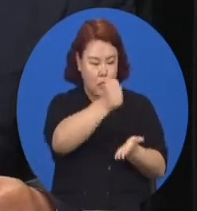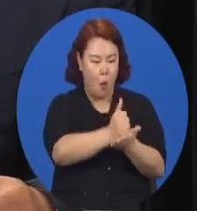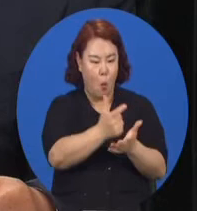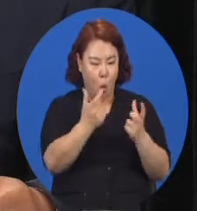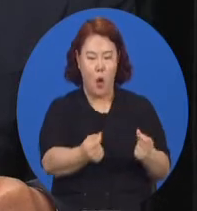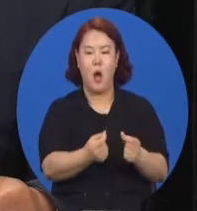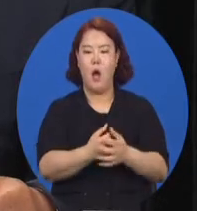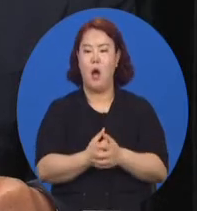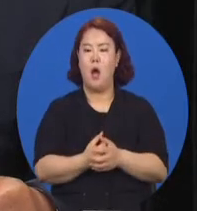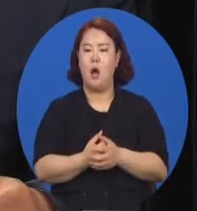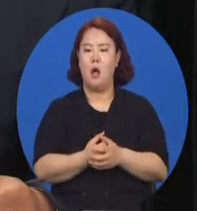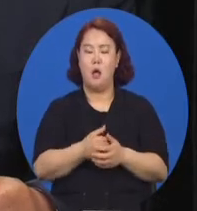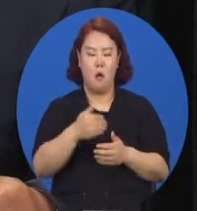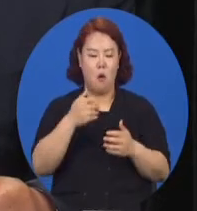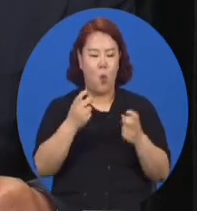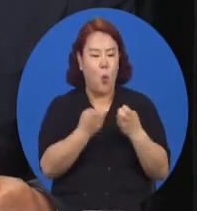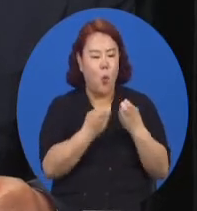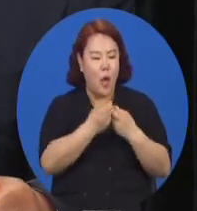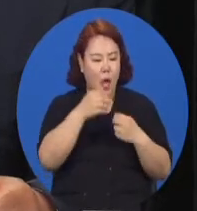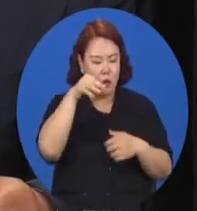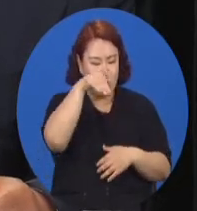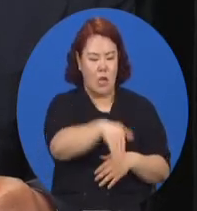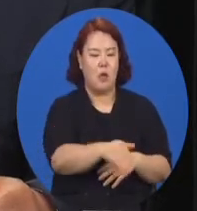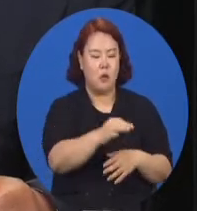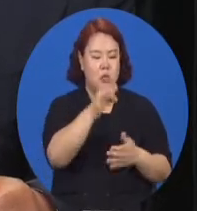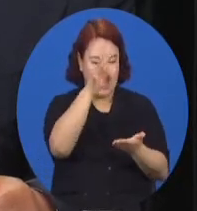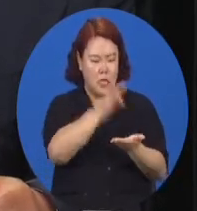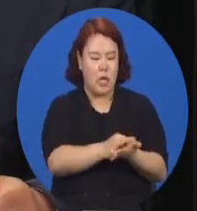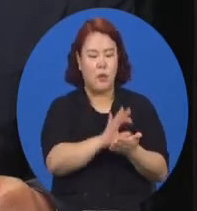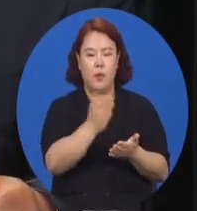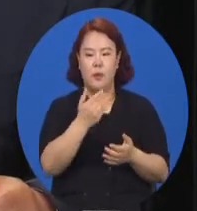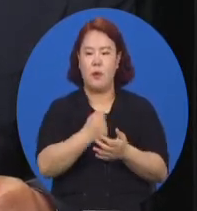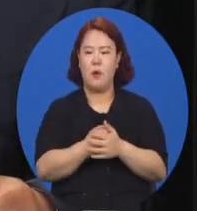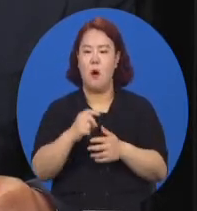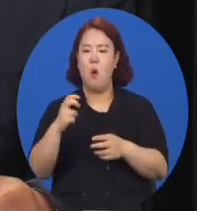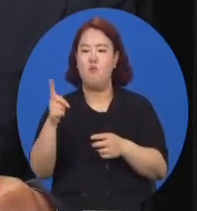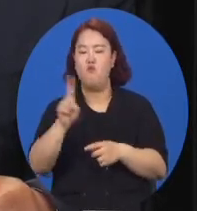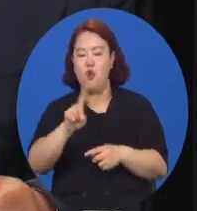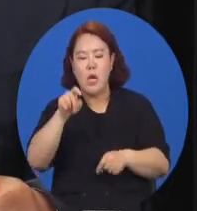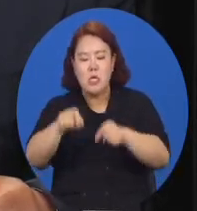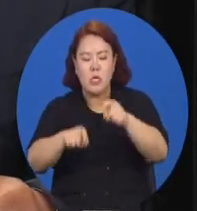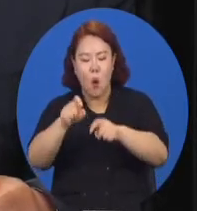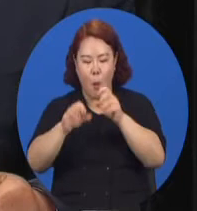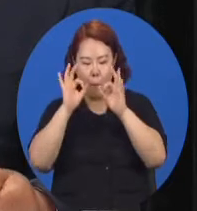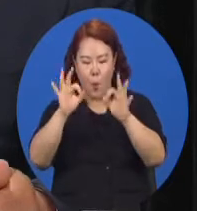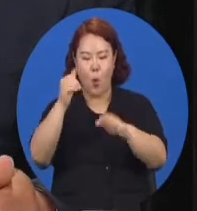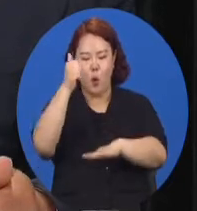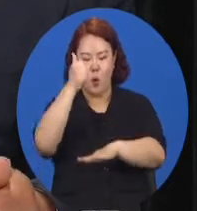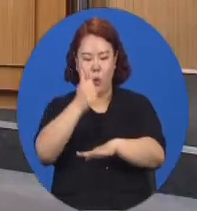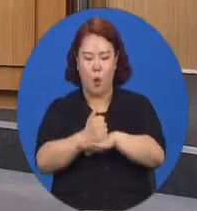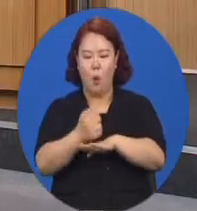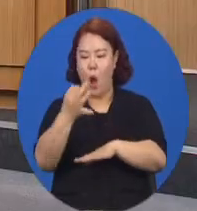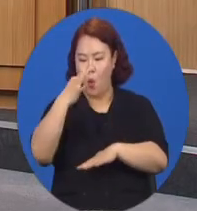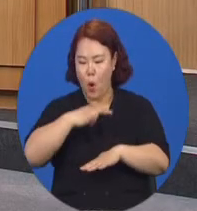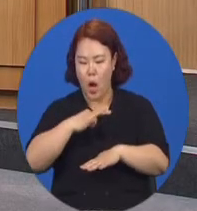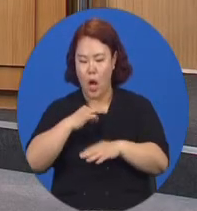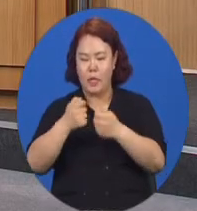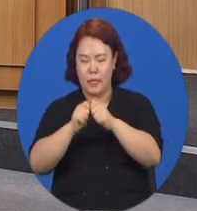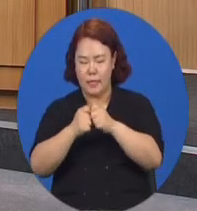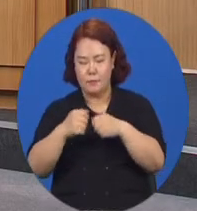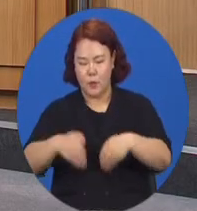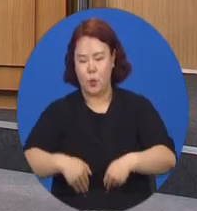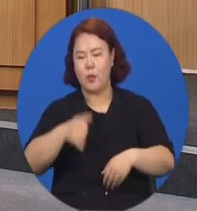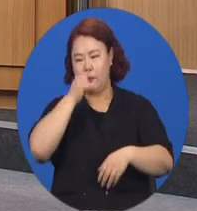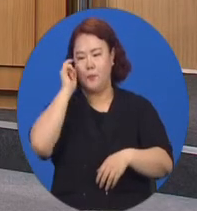시장님이 어떻게든 절감해야 된다. 우선 저는 무엇이든지 실행해보고 그 실행의 효과와 결과를 따져봐야 된다고 생각합니다.